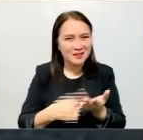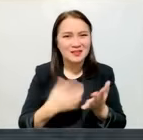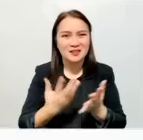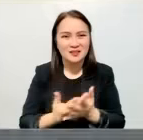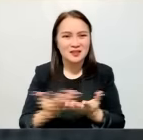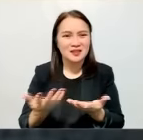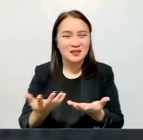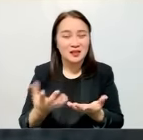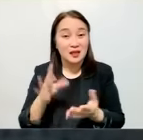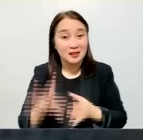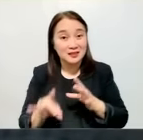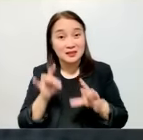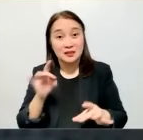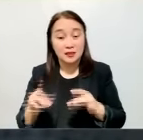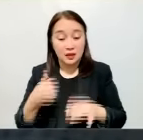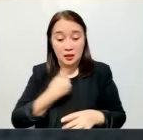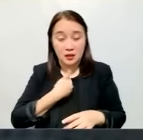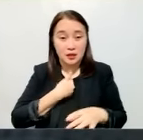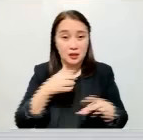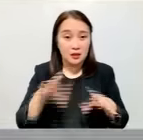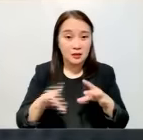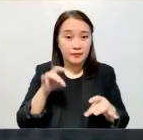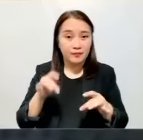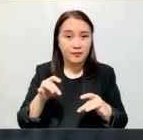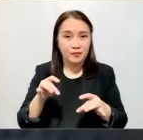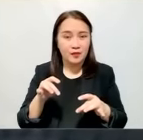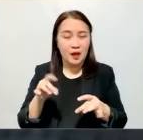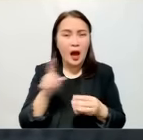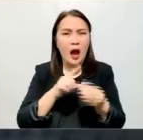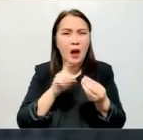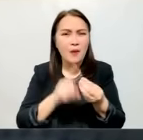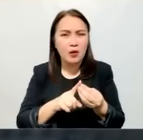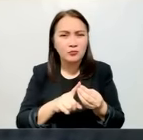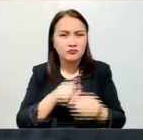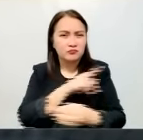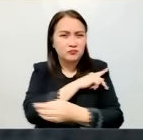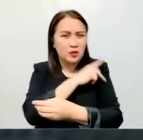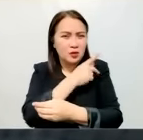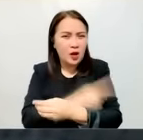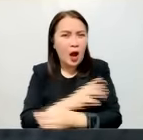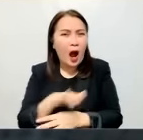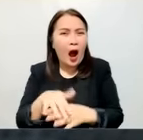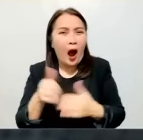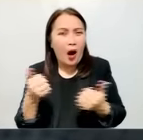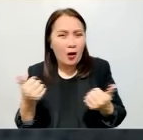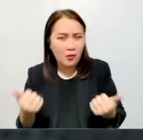self-discovery. One of the explorations is about power. Get power, how would you wield it?